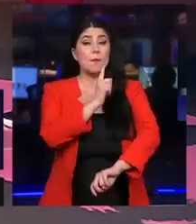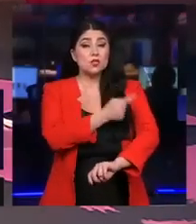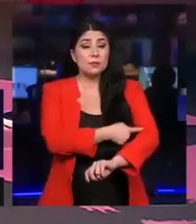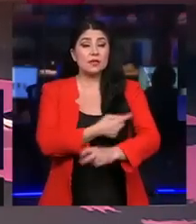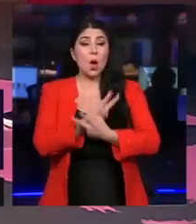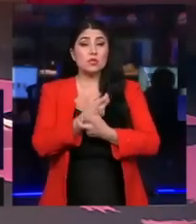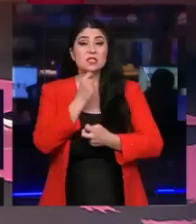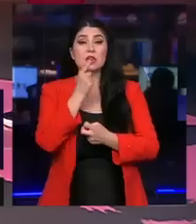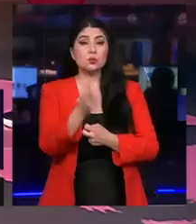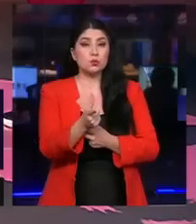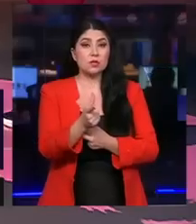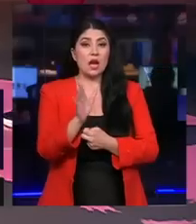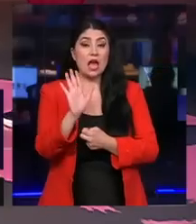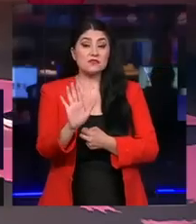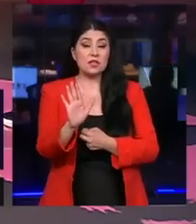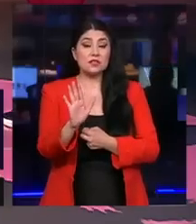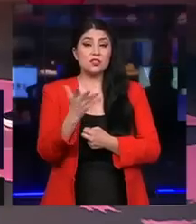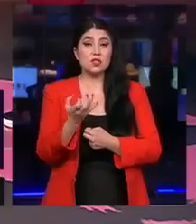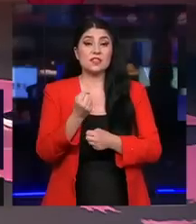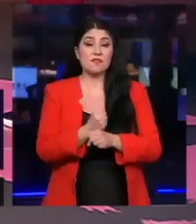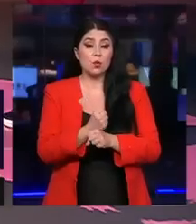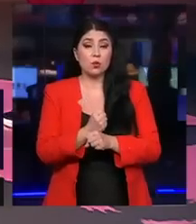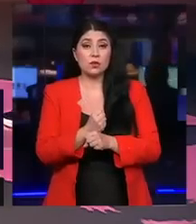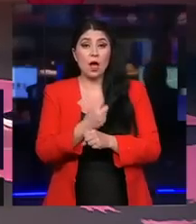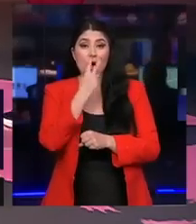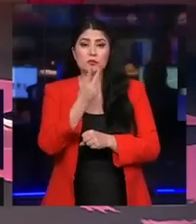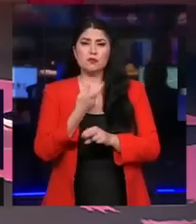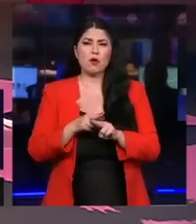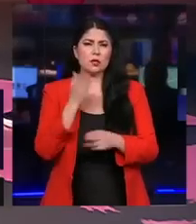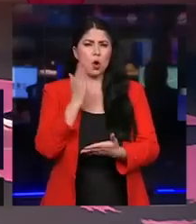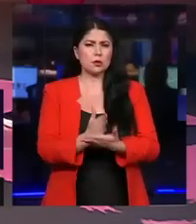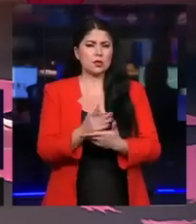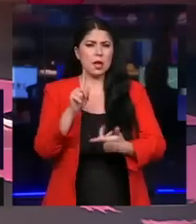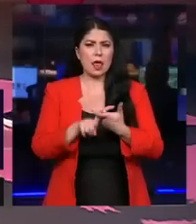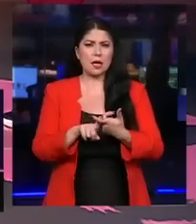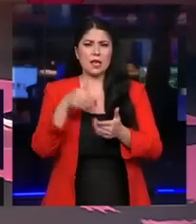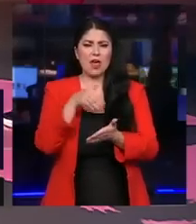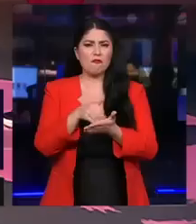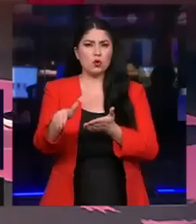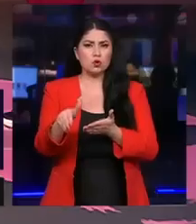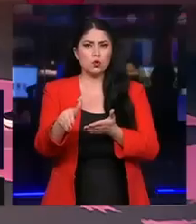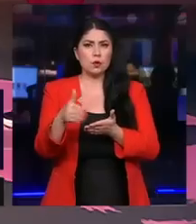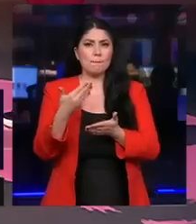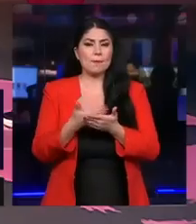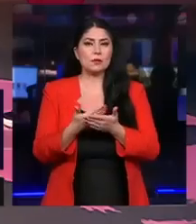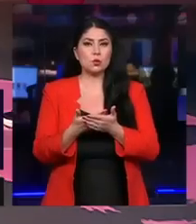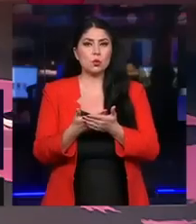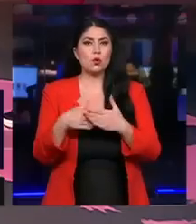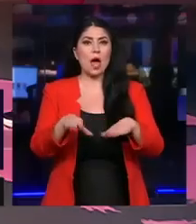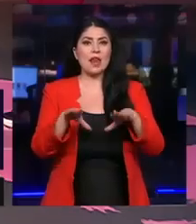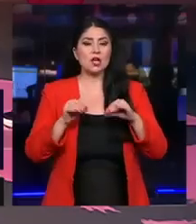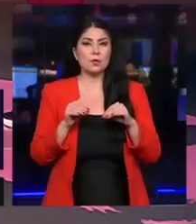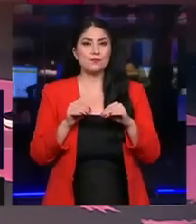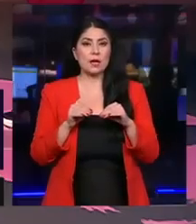să răspundă la un astfel de gest? Pentru că am văzut că au fost extrem de categorici în privința refuzului